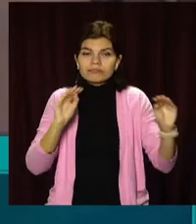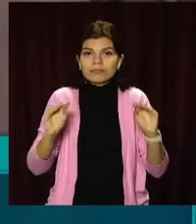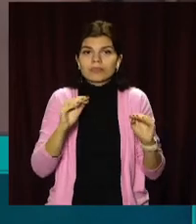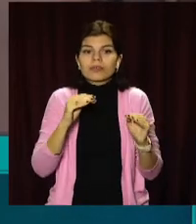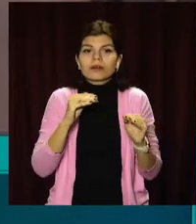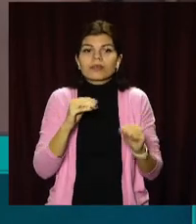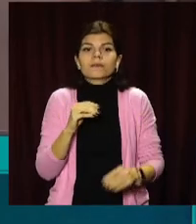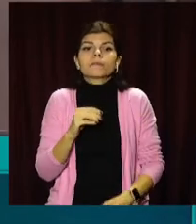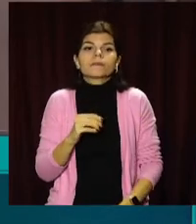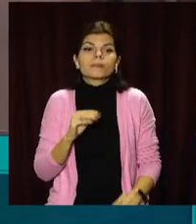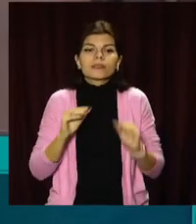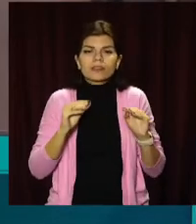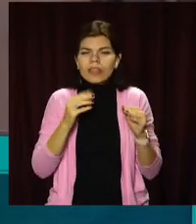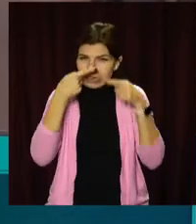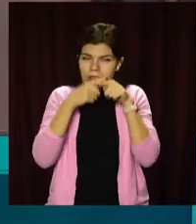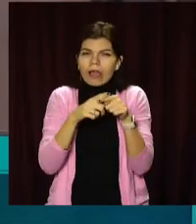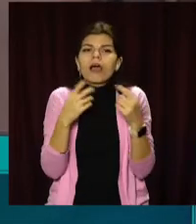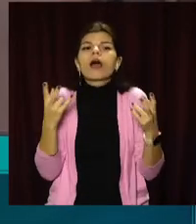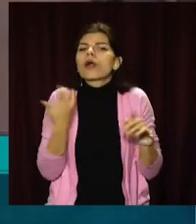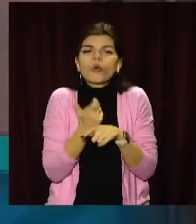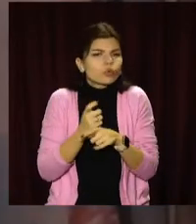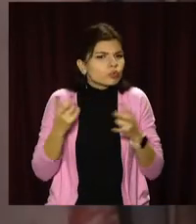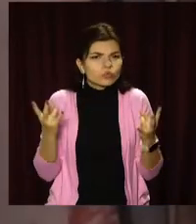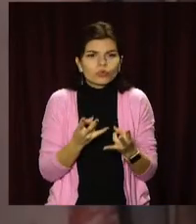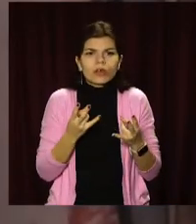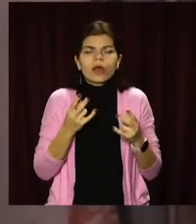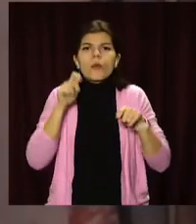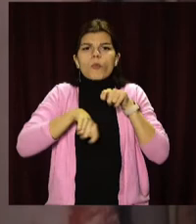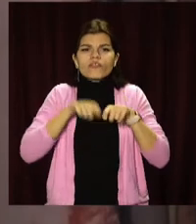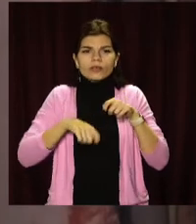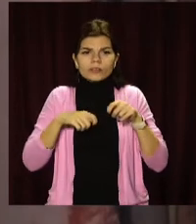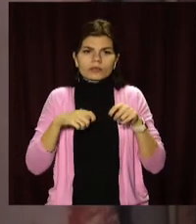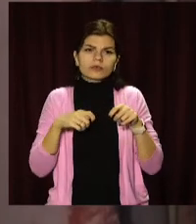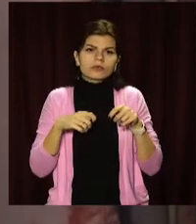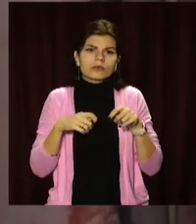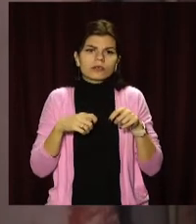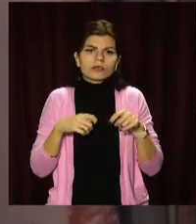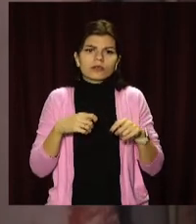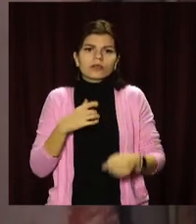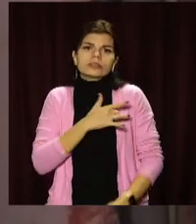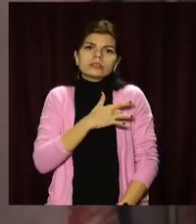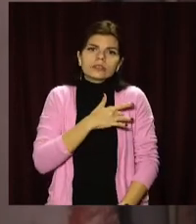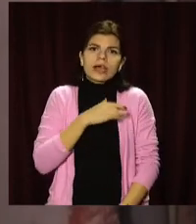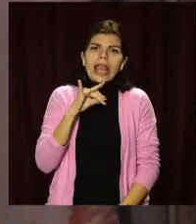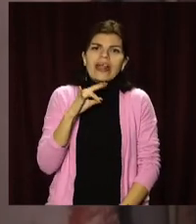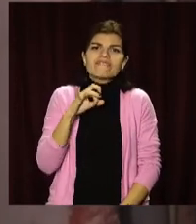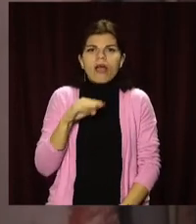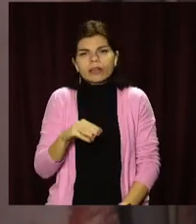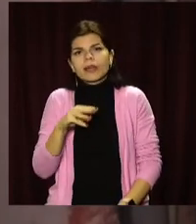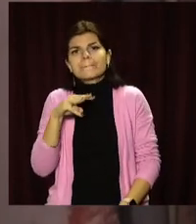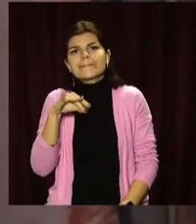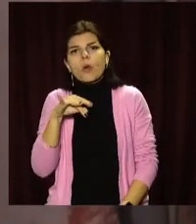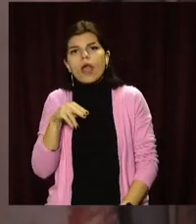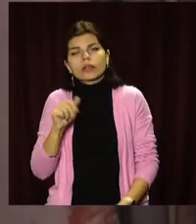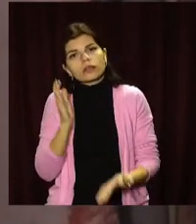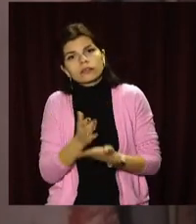– ангіограф, который необходим при диагностике инфаркта миокарда. Это